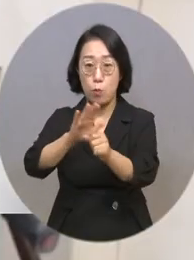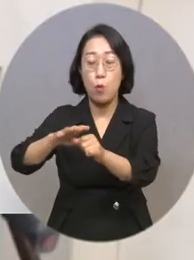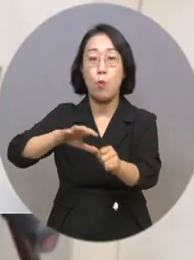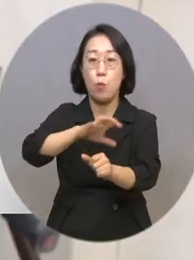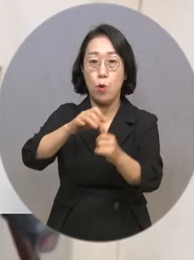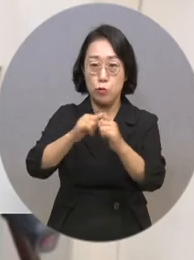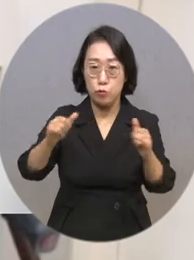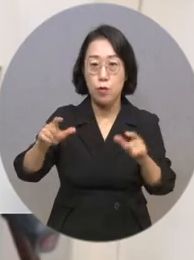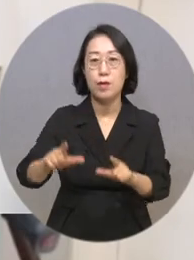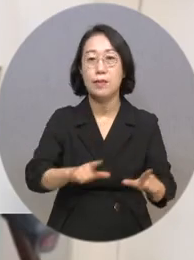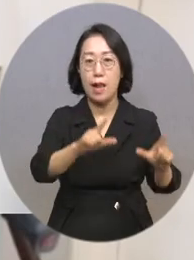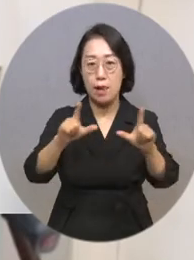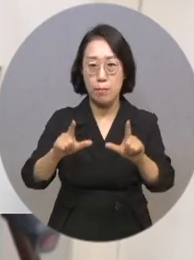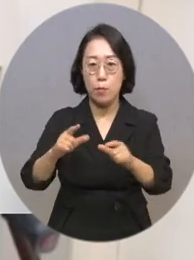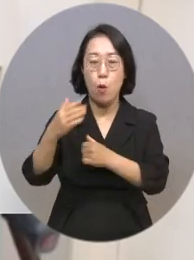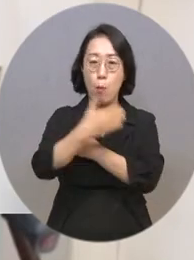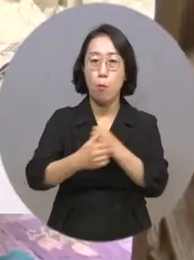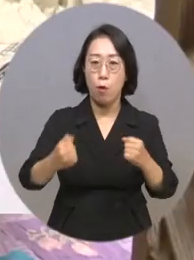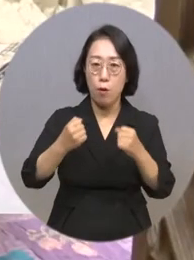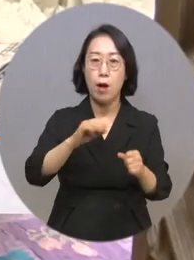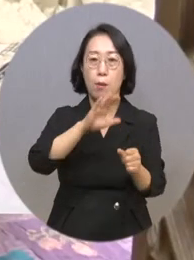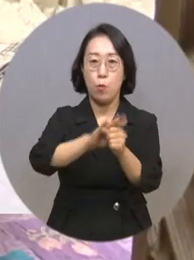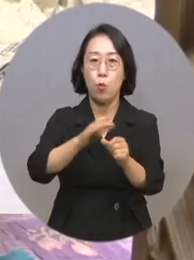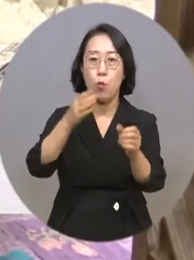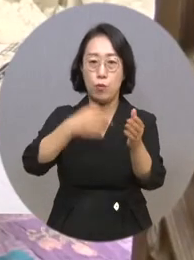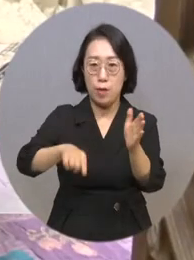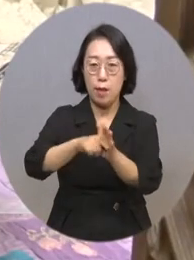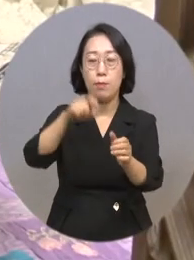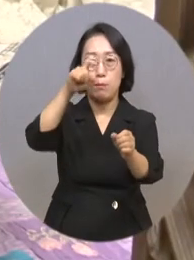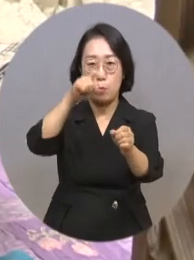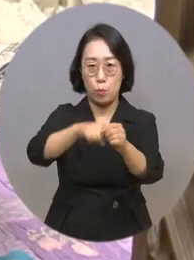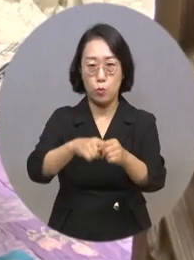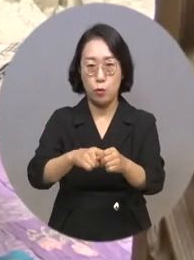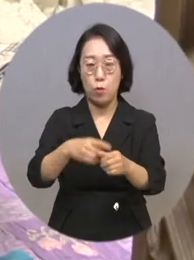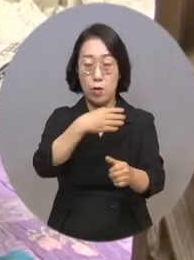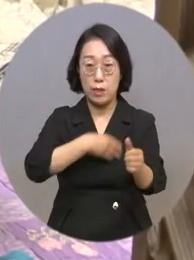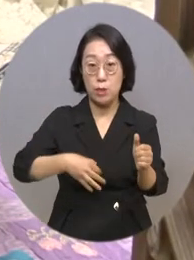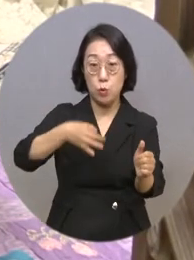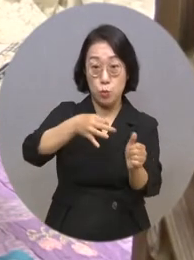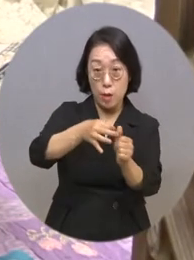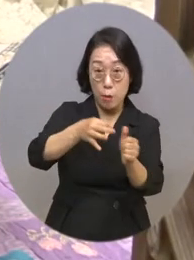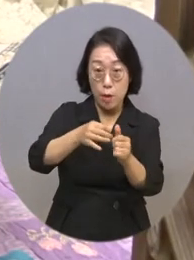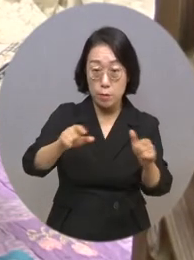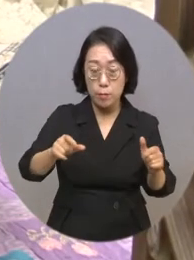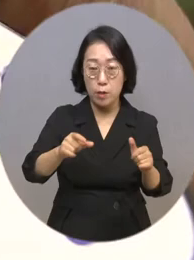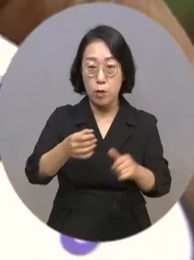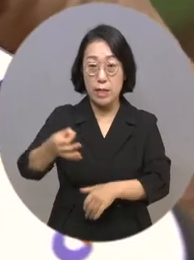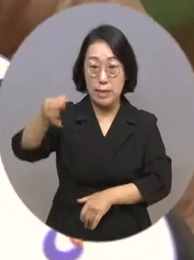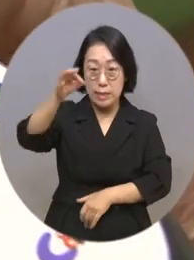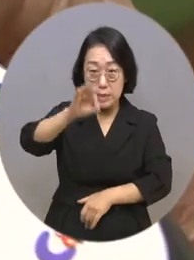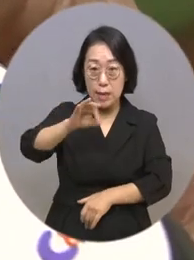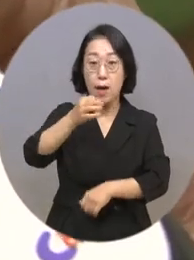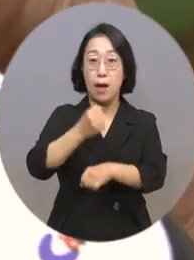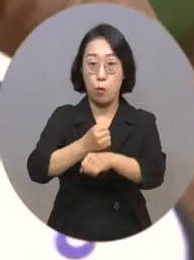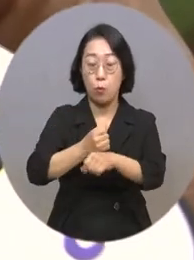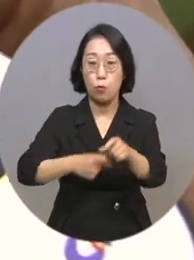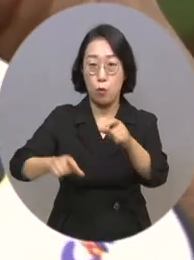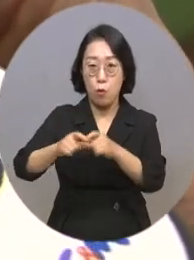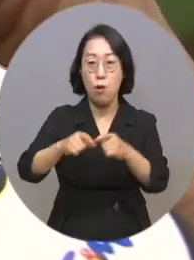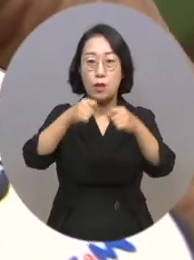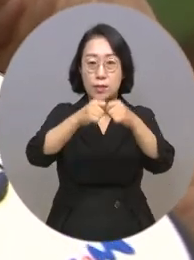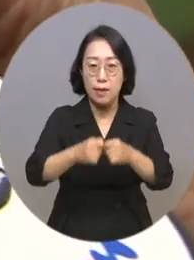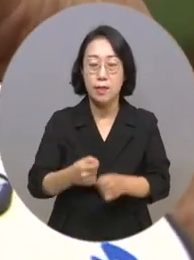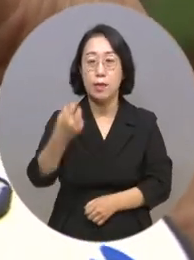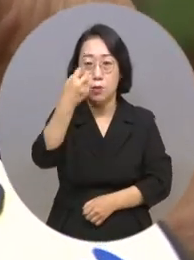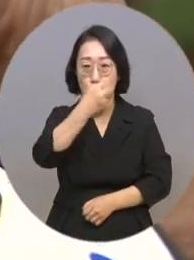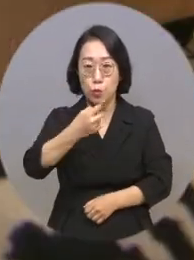삶의 질 향상을 위해 추진됩니다 기초생활보장제도 생길 급여 기준을 단계적으로 인상 하기 위해 실태조사를 거쳐